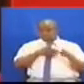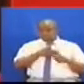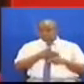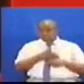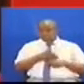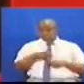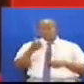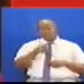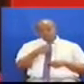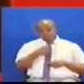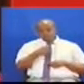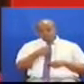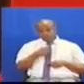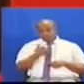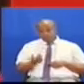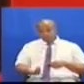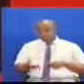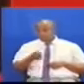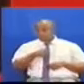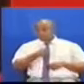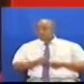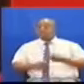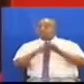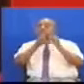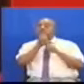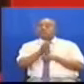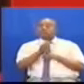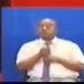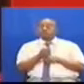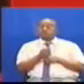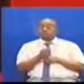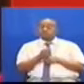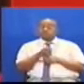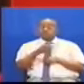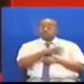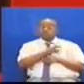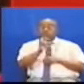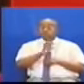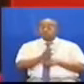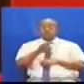binafsi naomba kuunga mkono bajeti hii kwa nguvu zote.